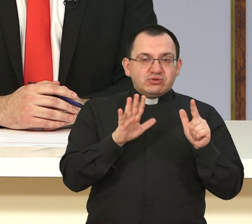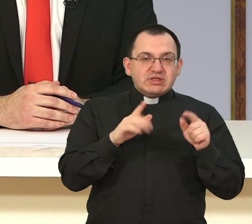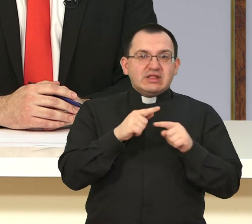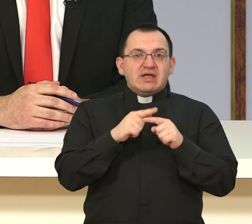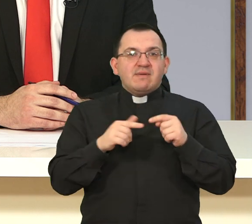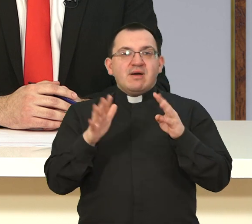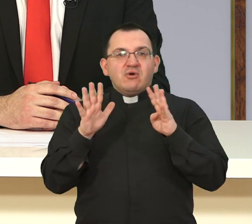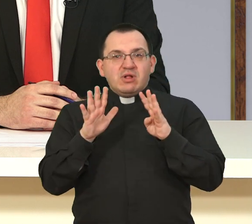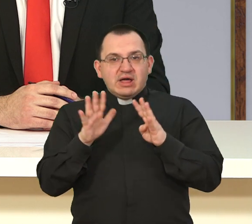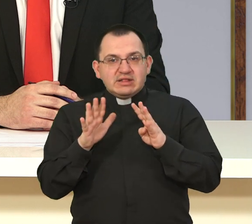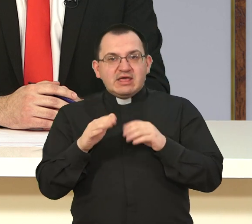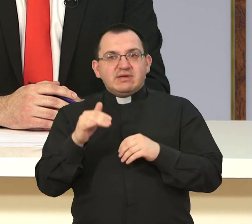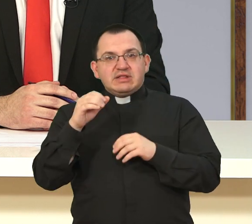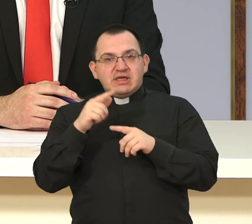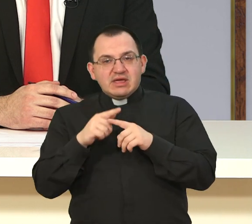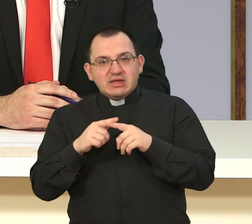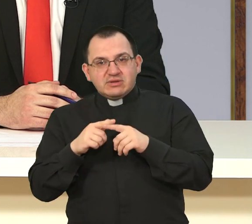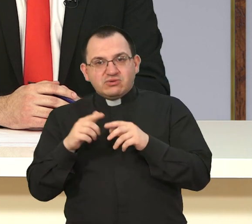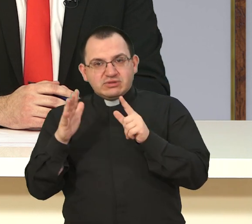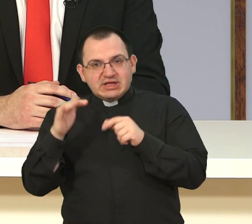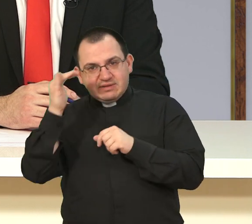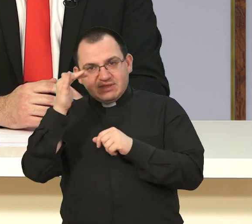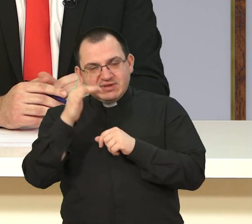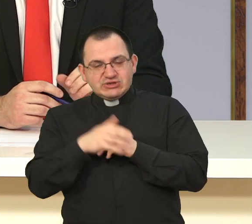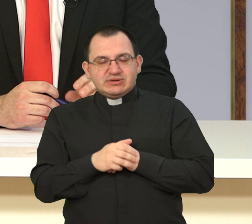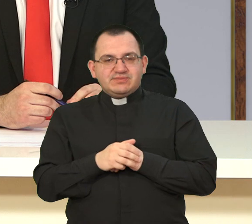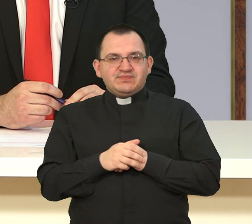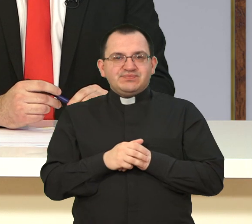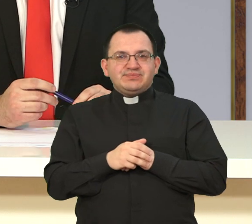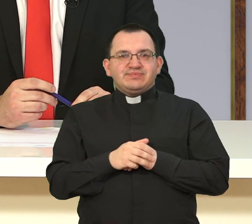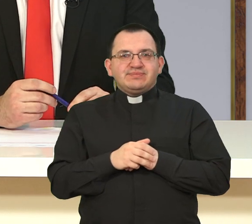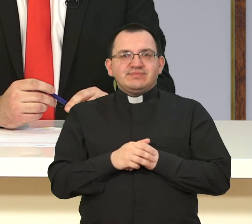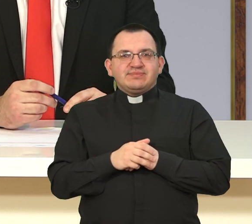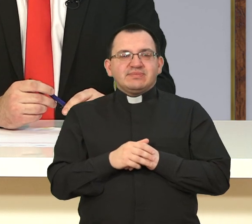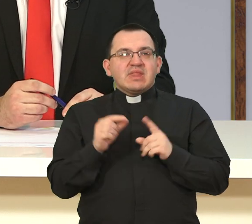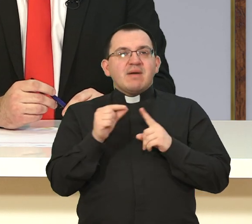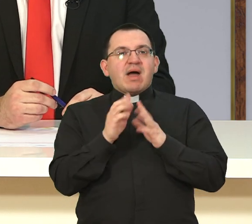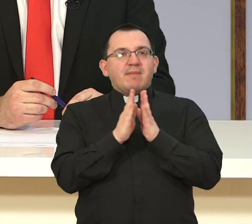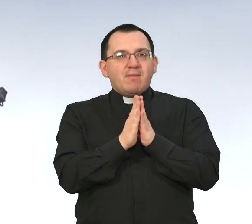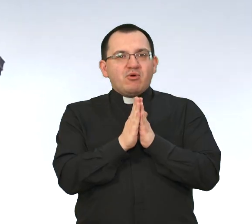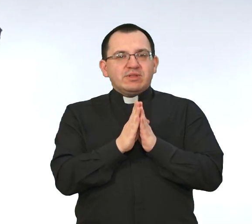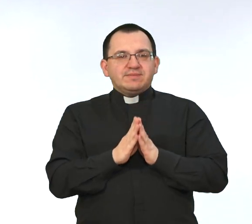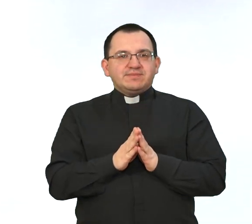8 i 30 te u 19 sati. Slijede nam još i papine molitvene nakane za mjesec veljaču.